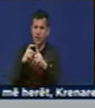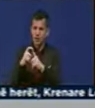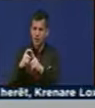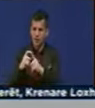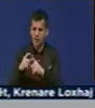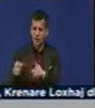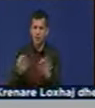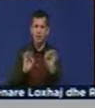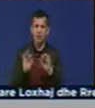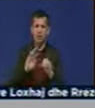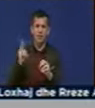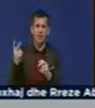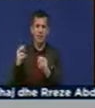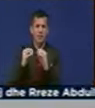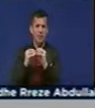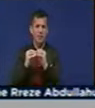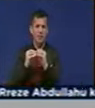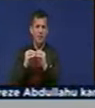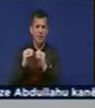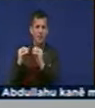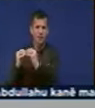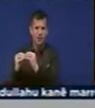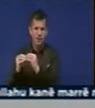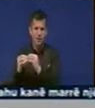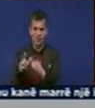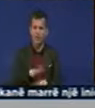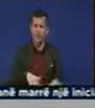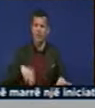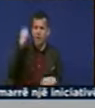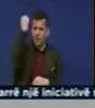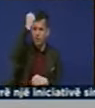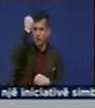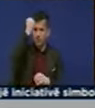Besa Baftia, Kuvendi i Kosovës.